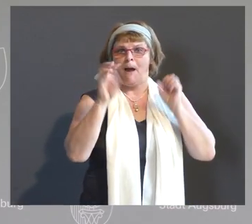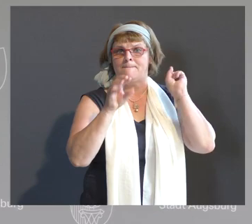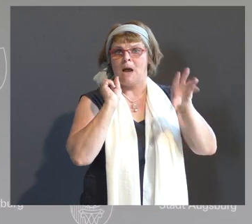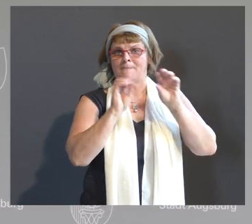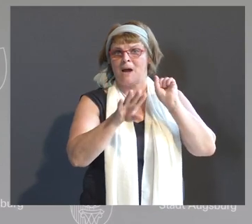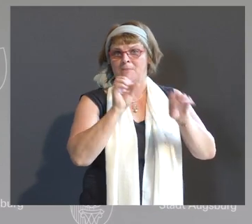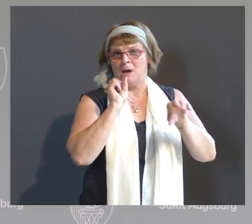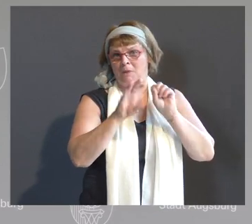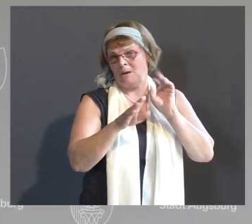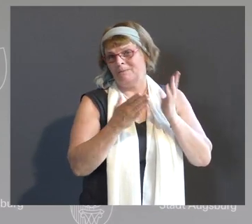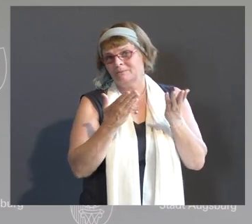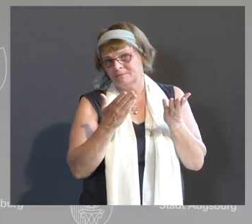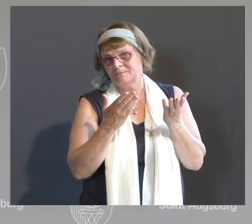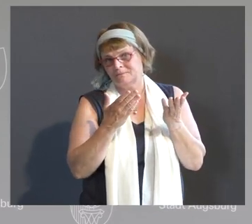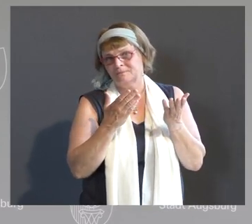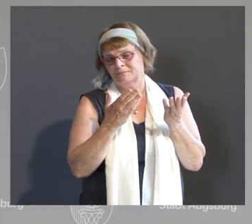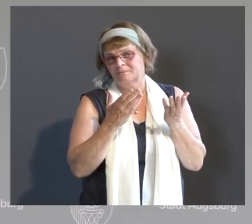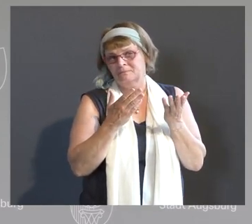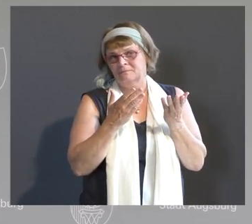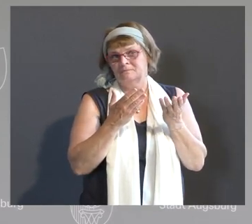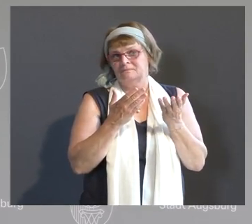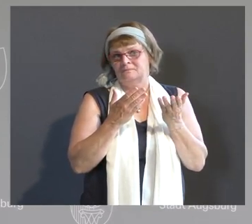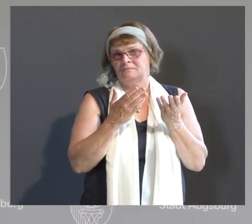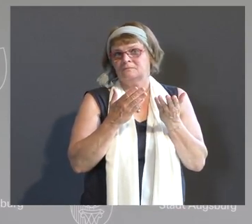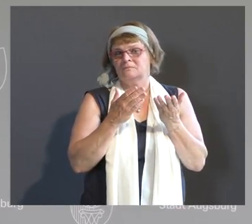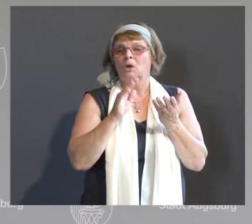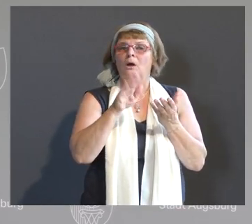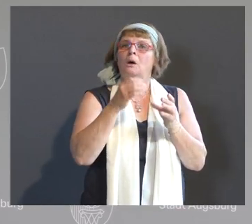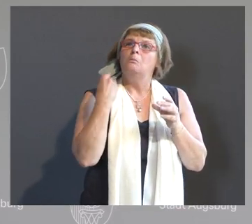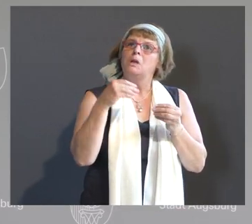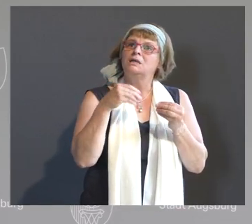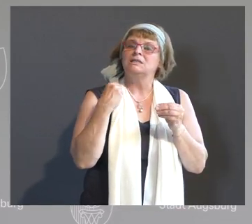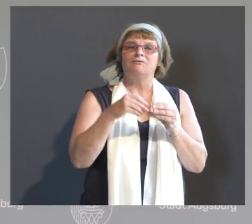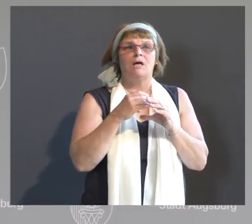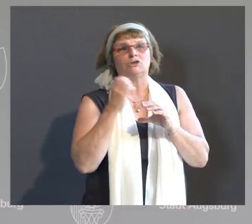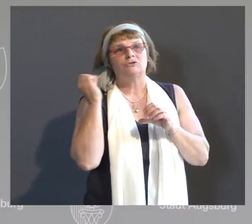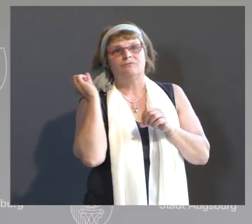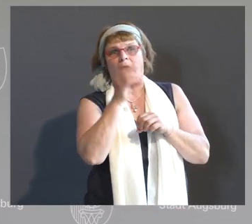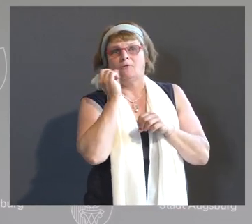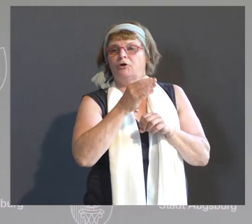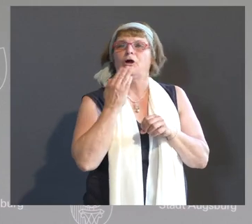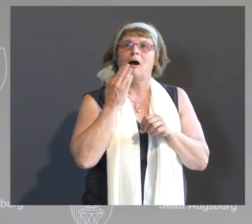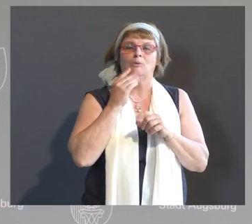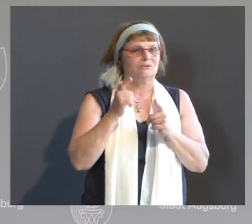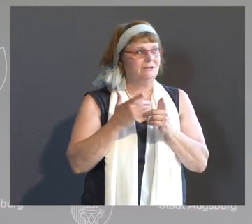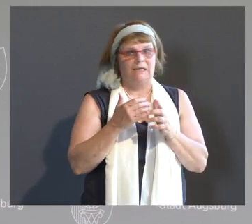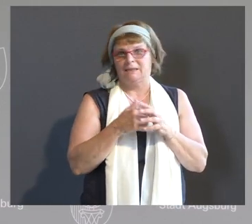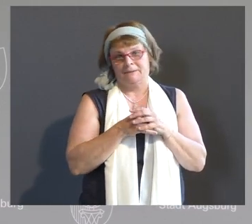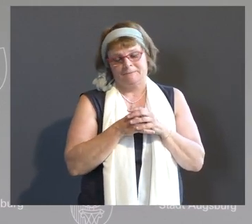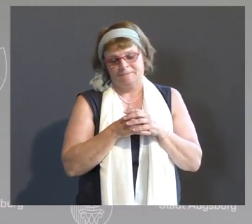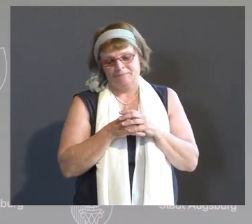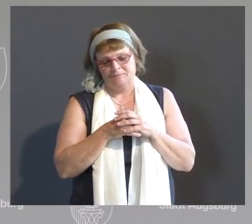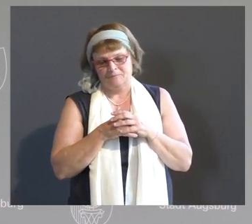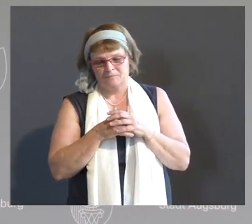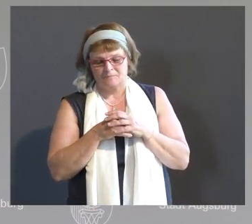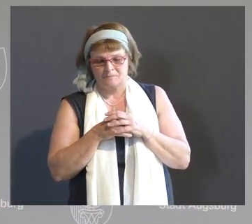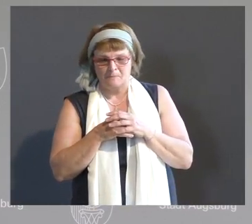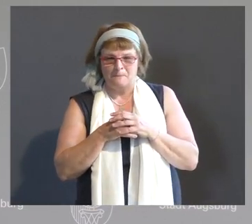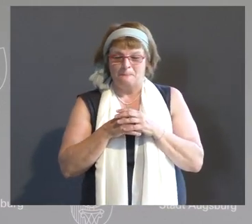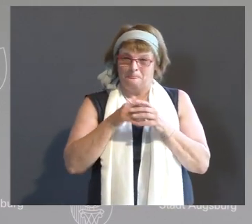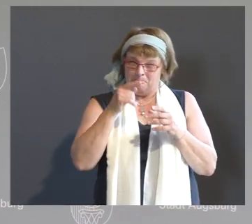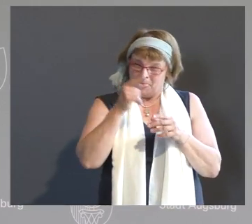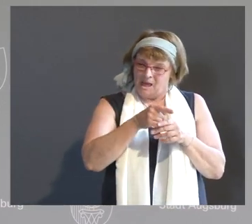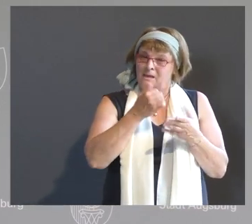Und das, glaube ich, darf und kann man auch nicht verharmlosen an der Stelle. Es war notwendig, durch diese